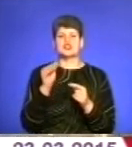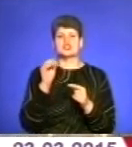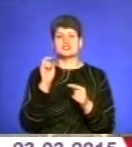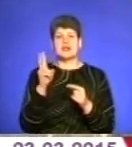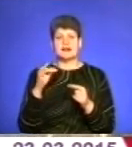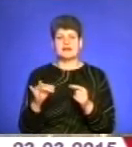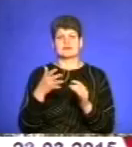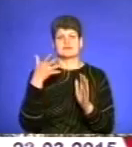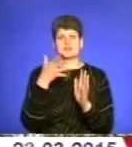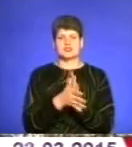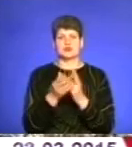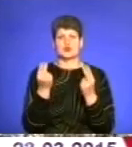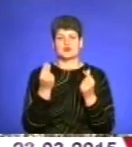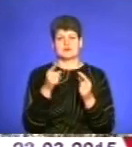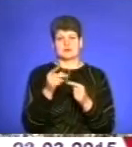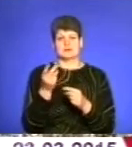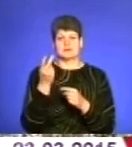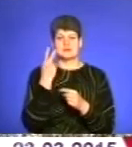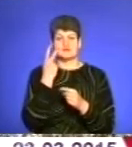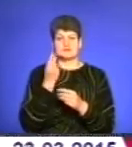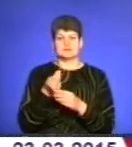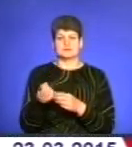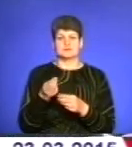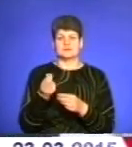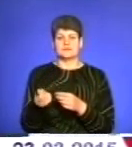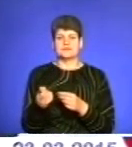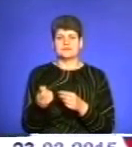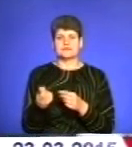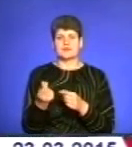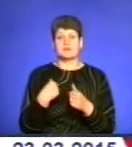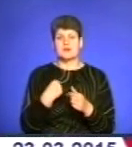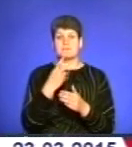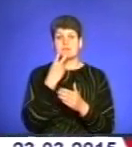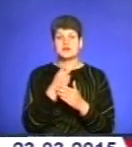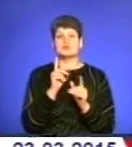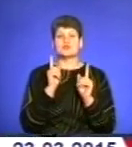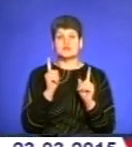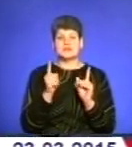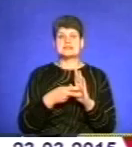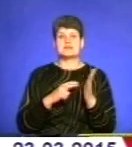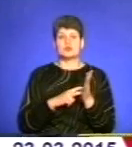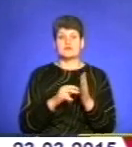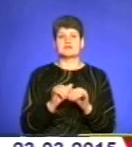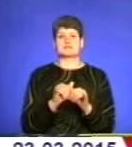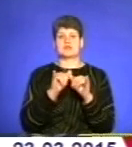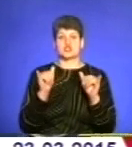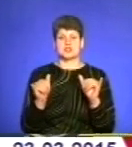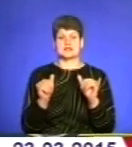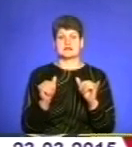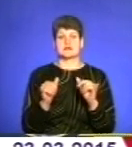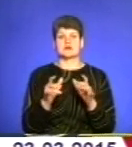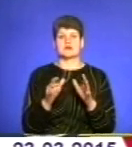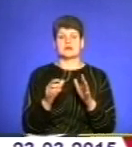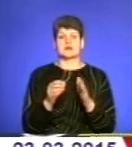кошти, які їм щомісяця сплачуємо? Ми бачимо тільки заплановане збільшення, зростання цін на